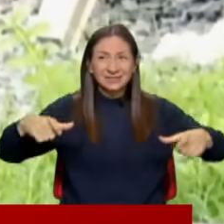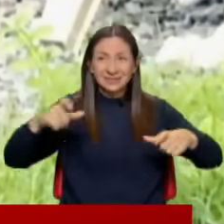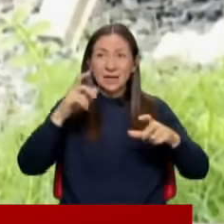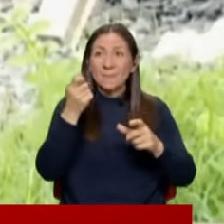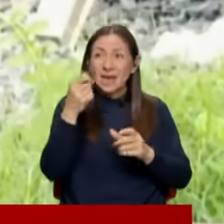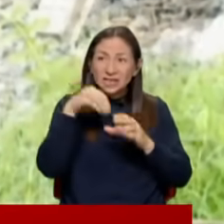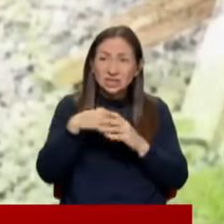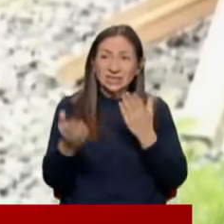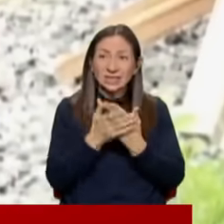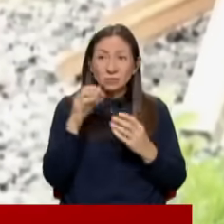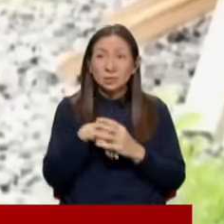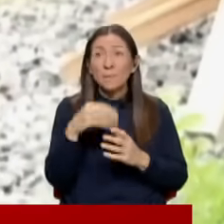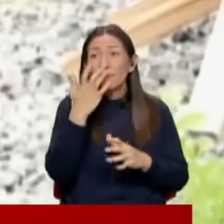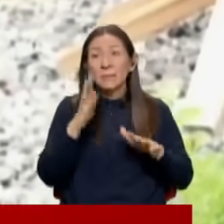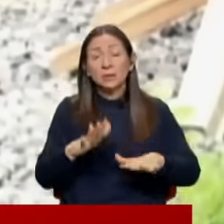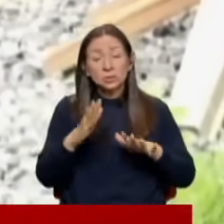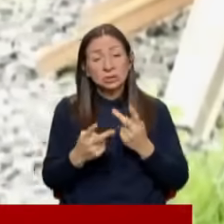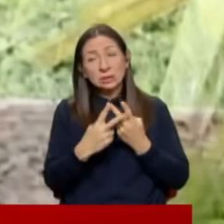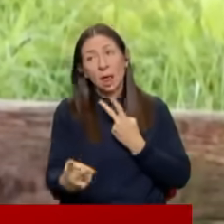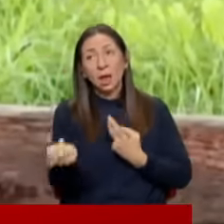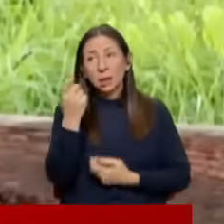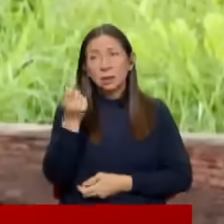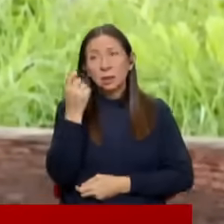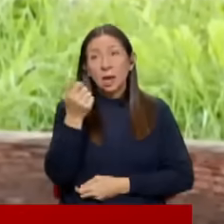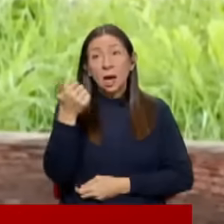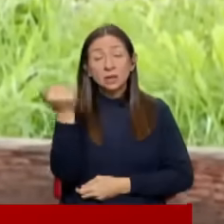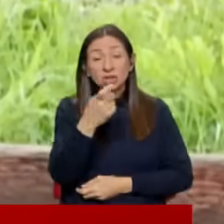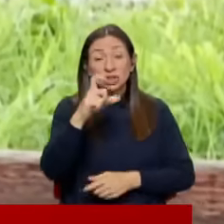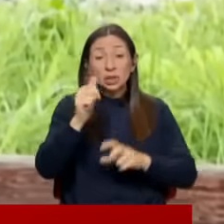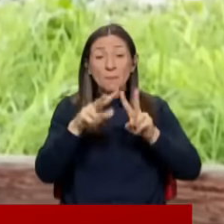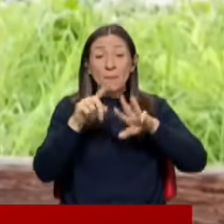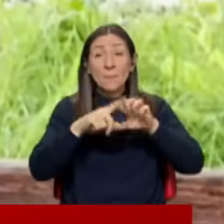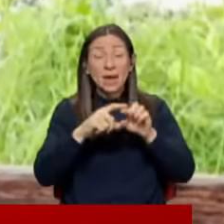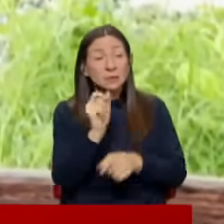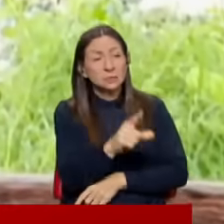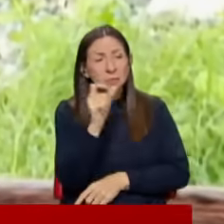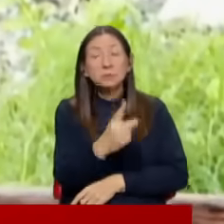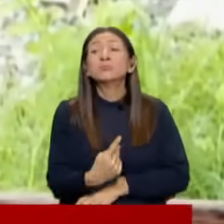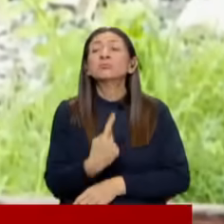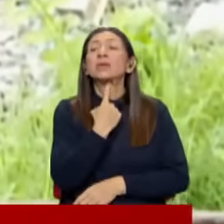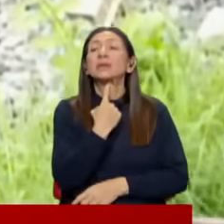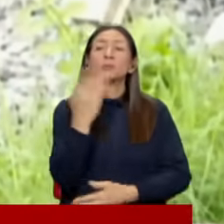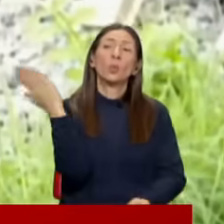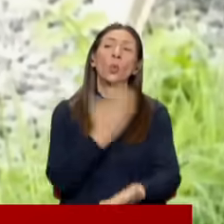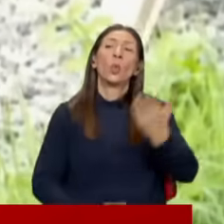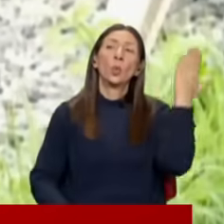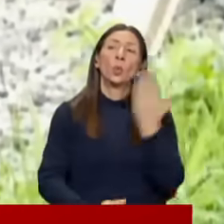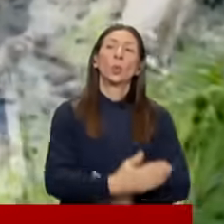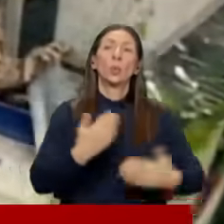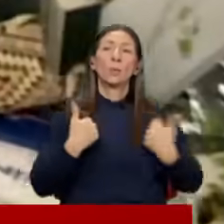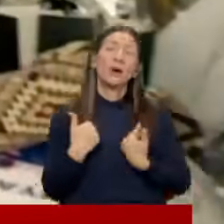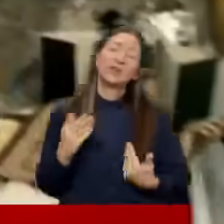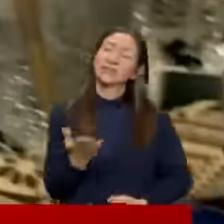Para için, yardım için. Beklemedeyiz, sırada izlendi. 6 defa CİMER'e yazdım. Bıktım, yoruldum. Yani